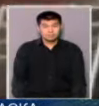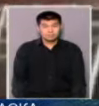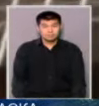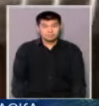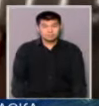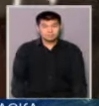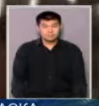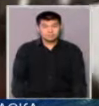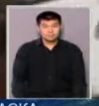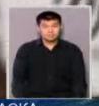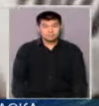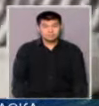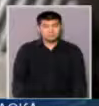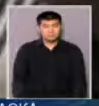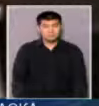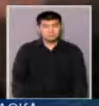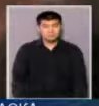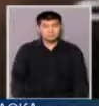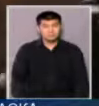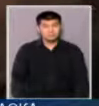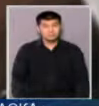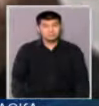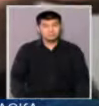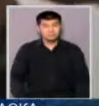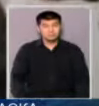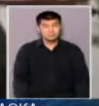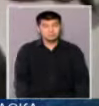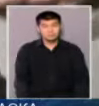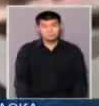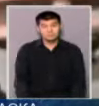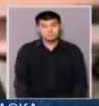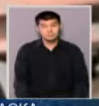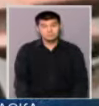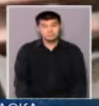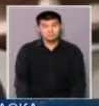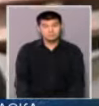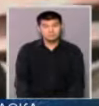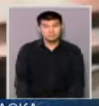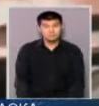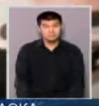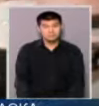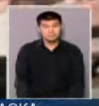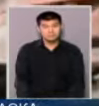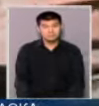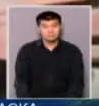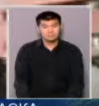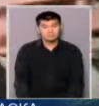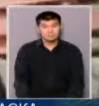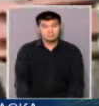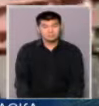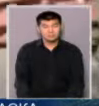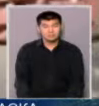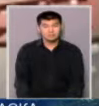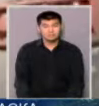Оянбай қалам бұл шынды ұрыспа қарғам, шөлмек түрліктің белгілі құлайсынлары, гитарамдағы